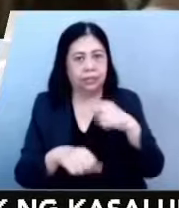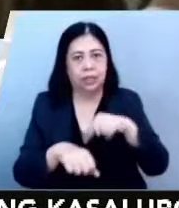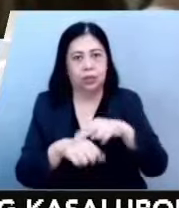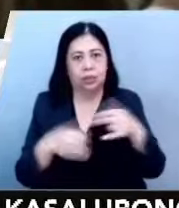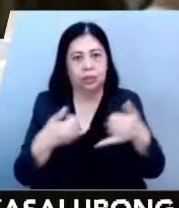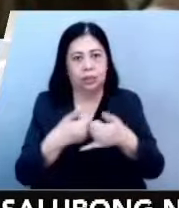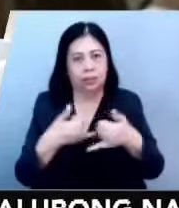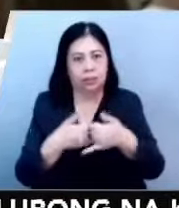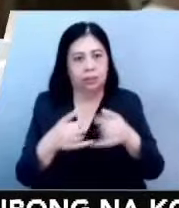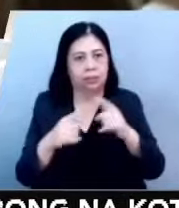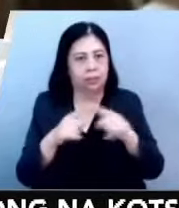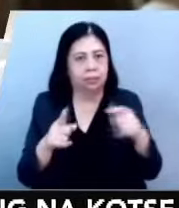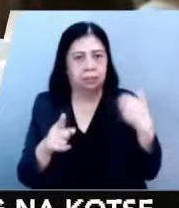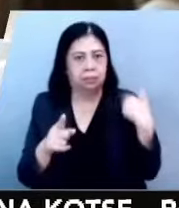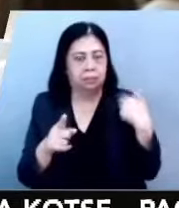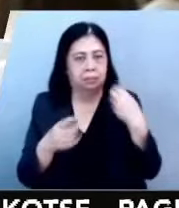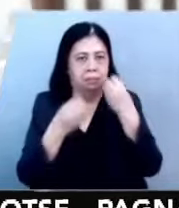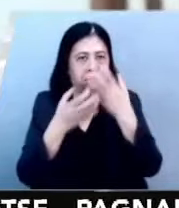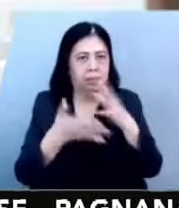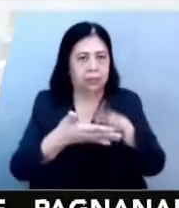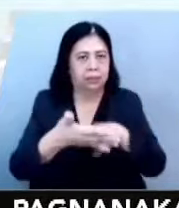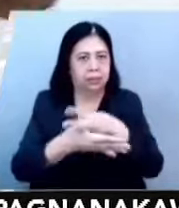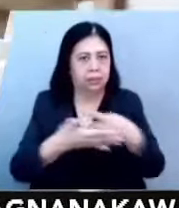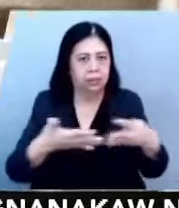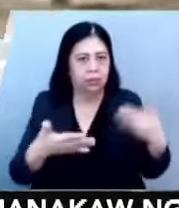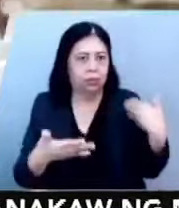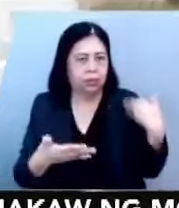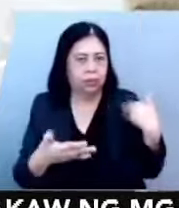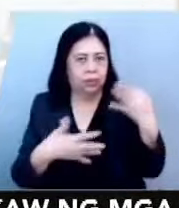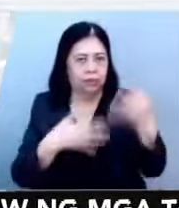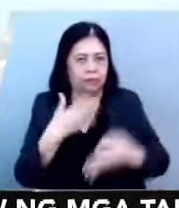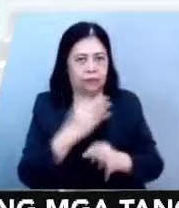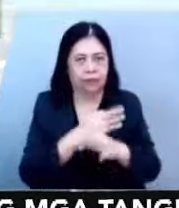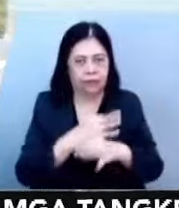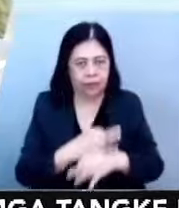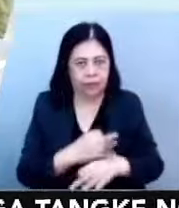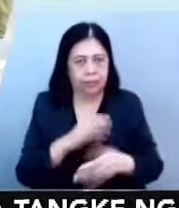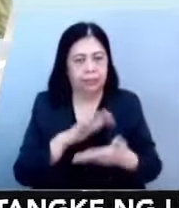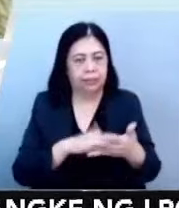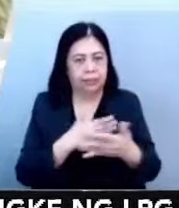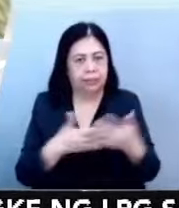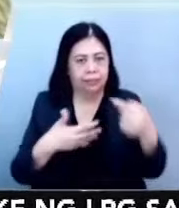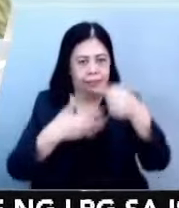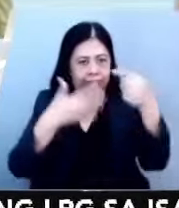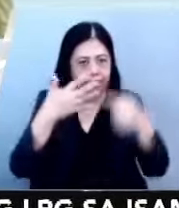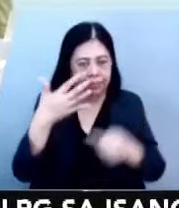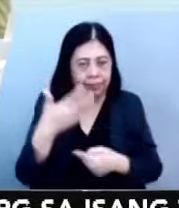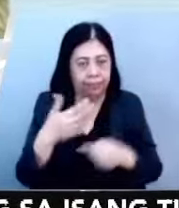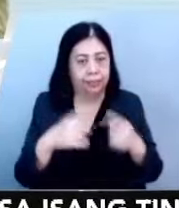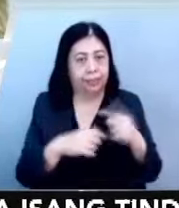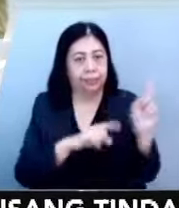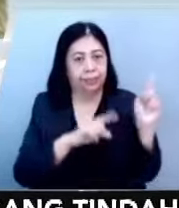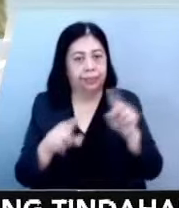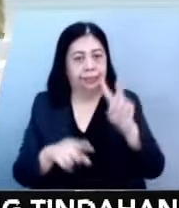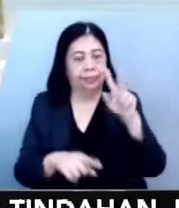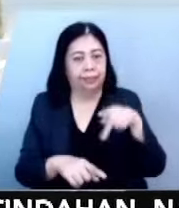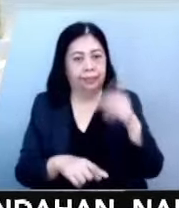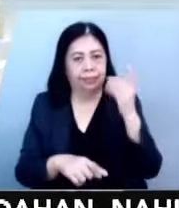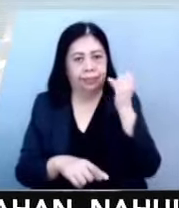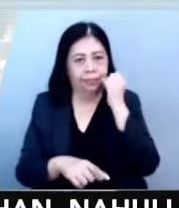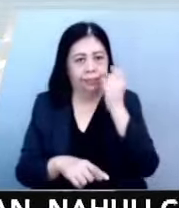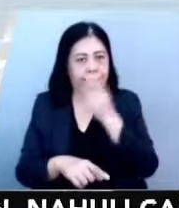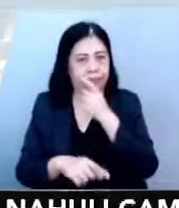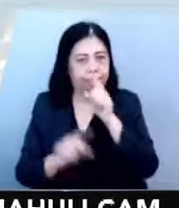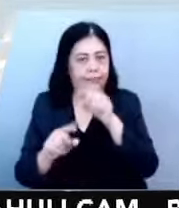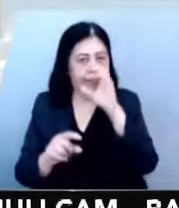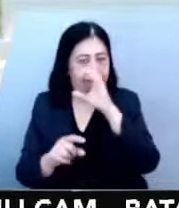hindi pa ibinigay ang schedule dahil pina-finalize pa umano ang detalye. Pagdating ng Vice Presidente, dumiritso siya sa Cebu City Hall